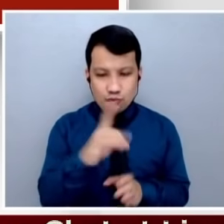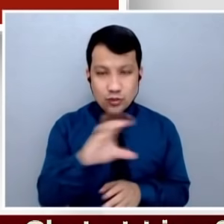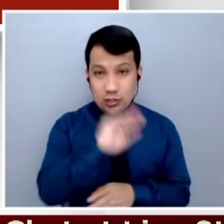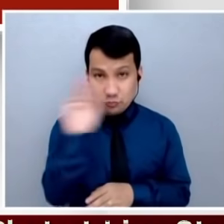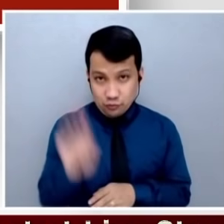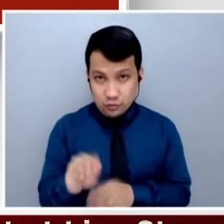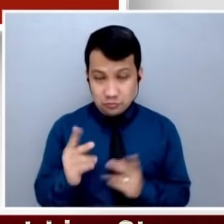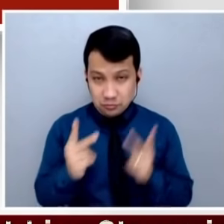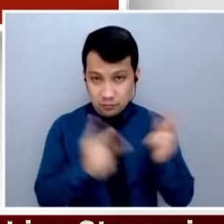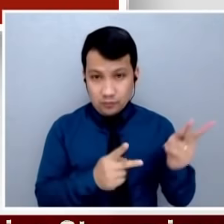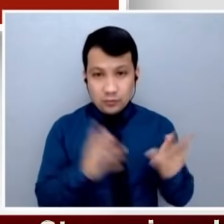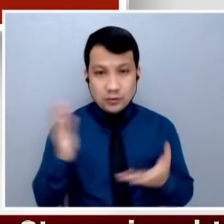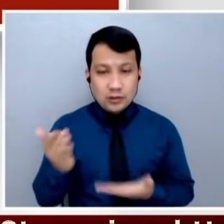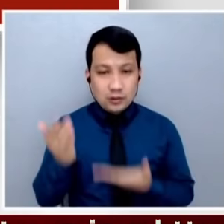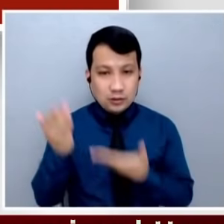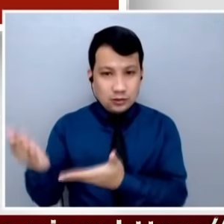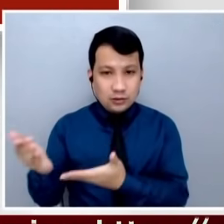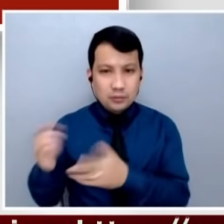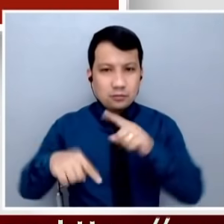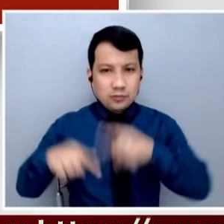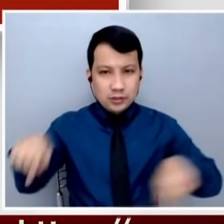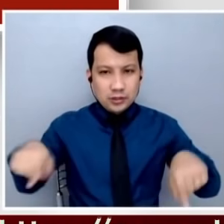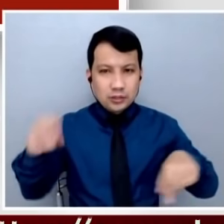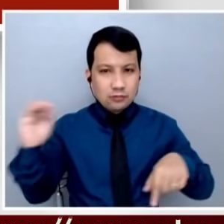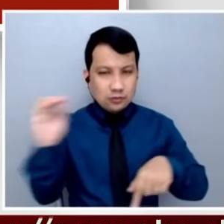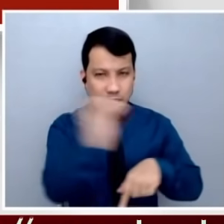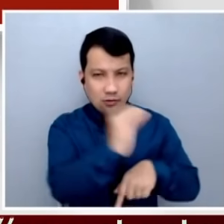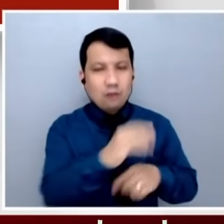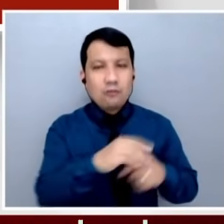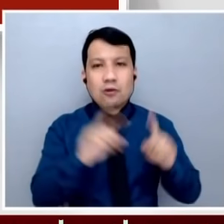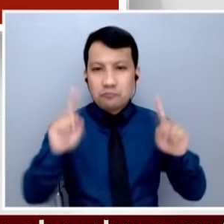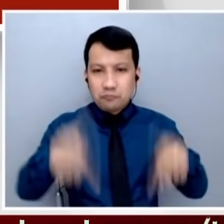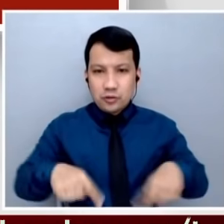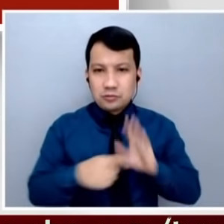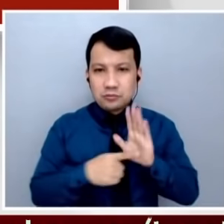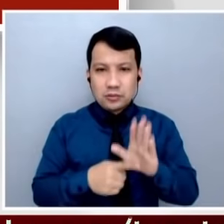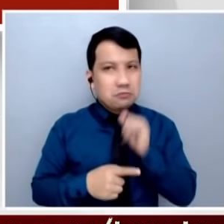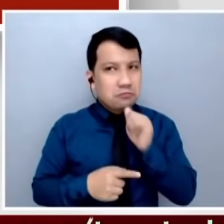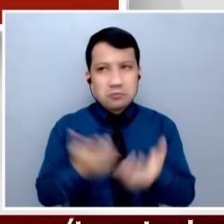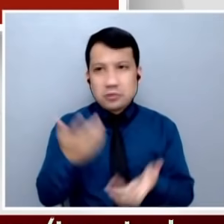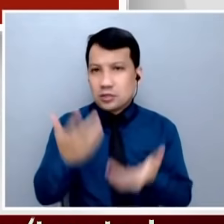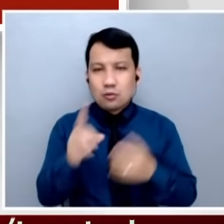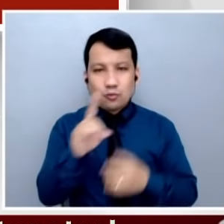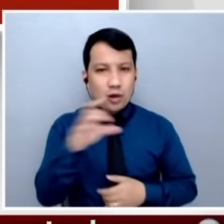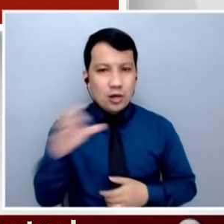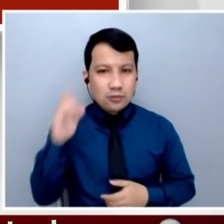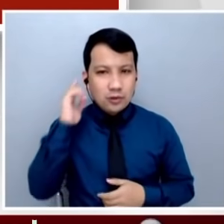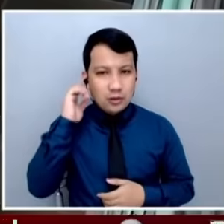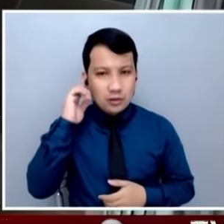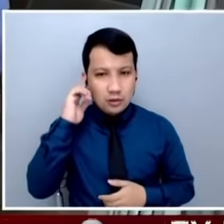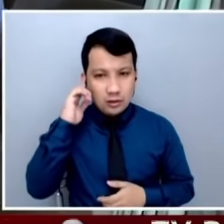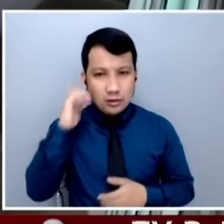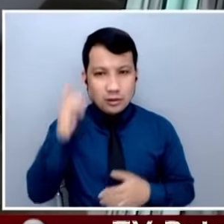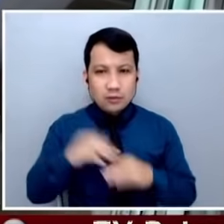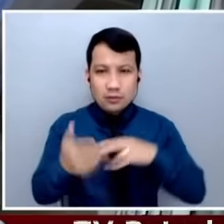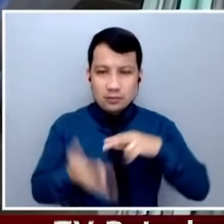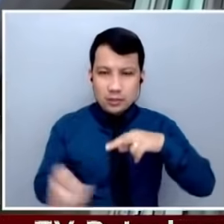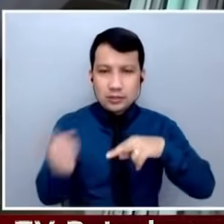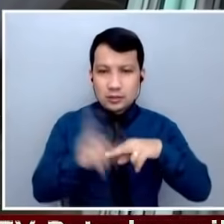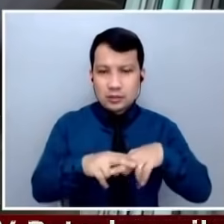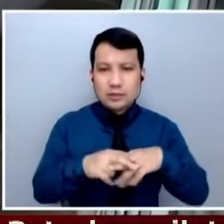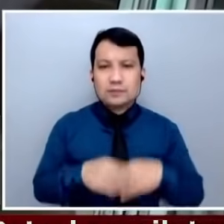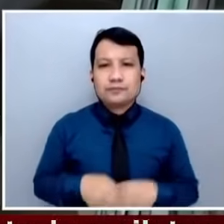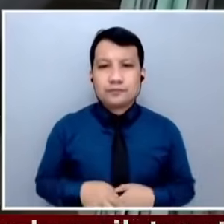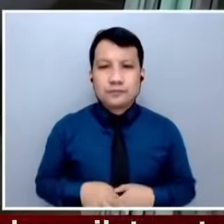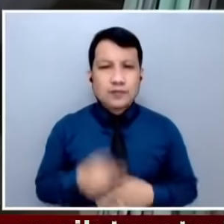po namin sa IATF ay may iba-iba pong aspeto na maaari pong hindi 100% kasi magkakaroon po tayo ng increase. Natuwa